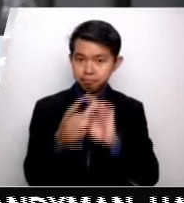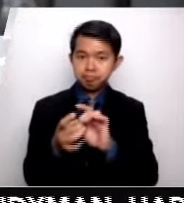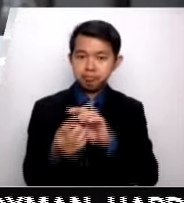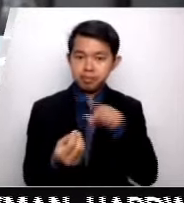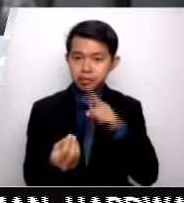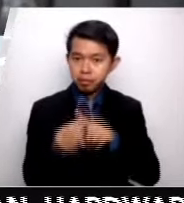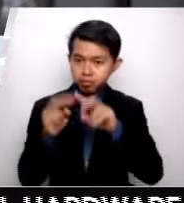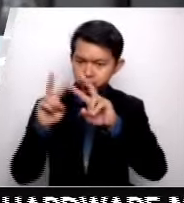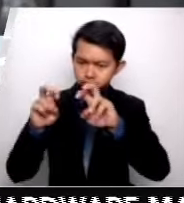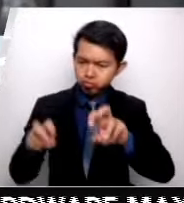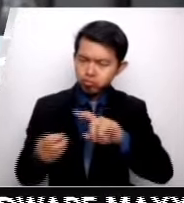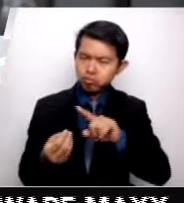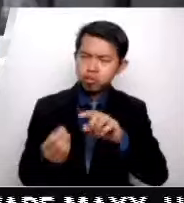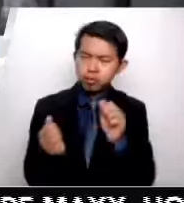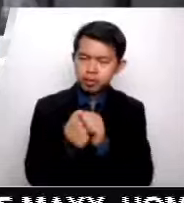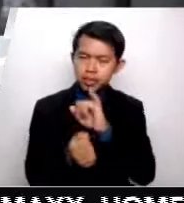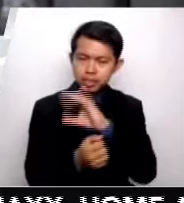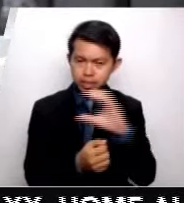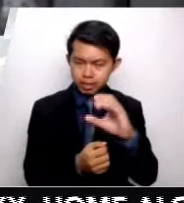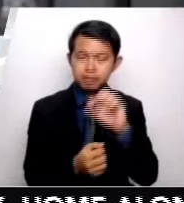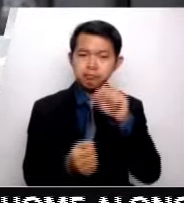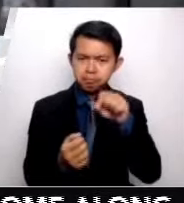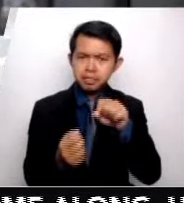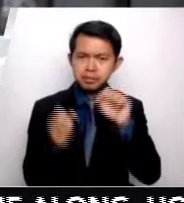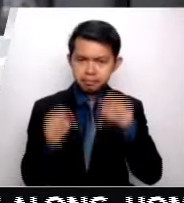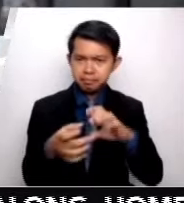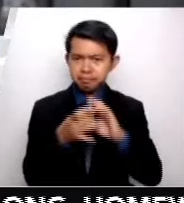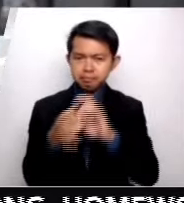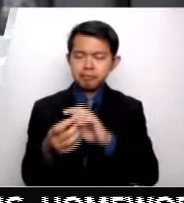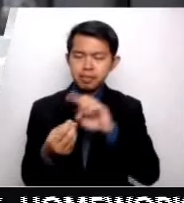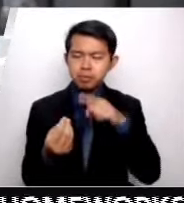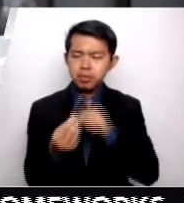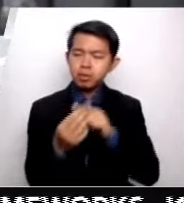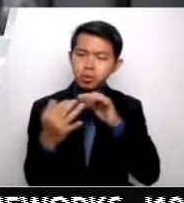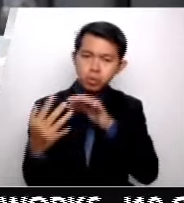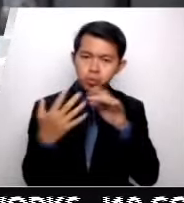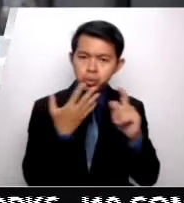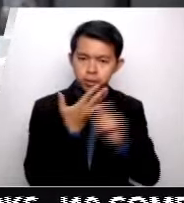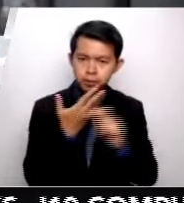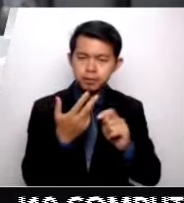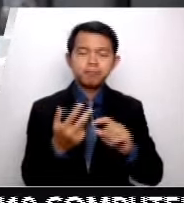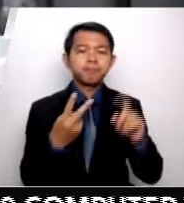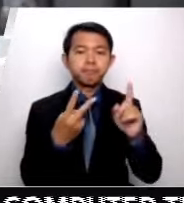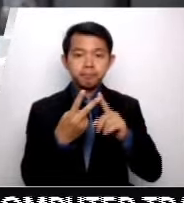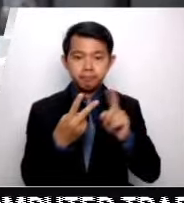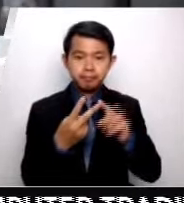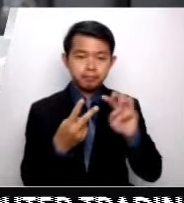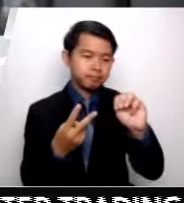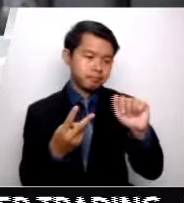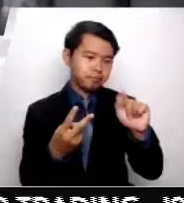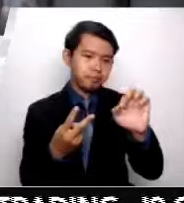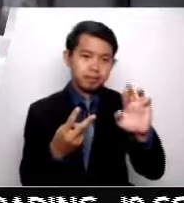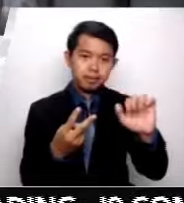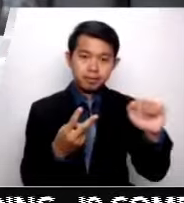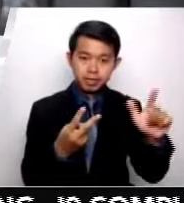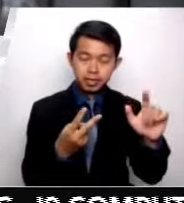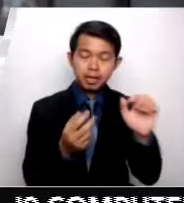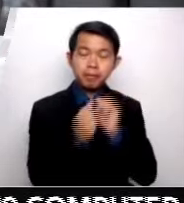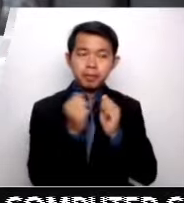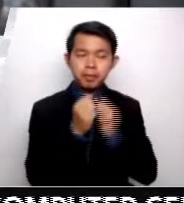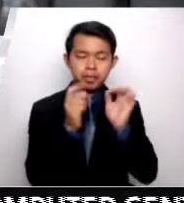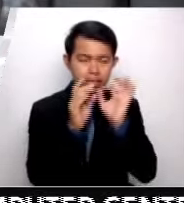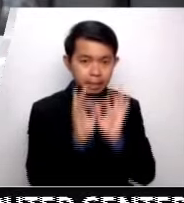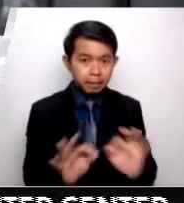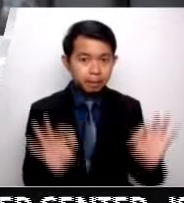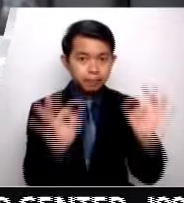icc yes sa war on drugs ni Duterte material Importante ba yang Ah ah iharap sa